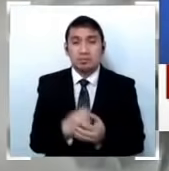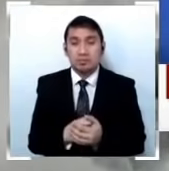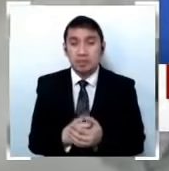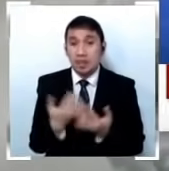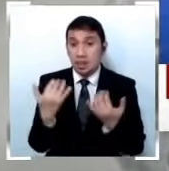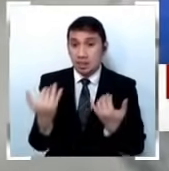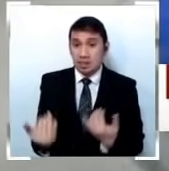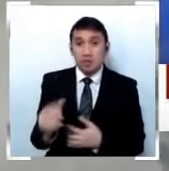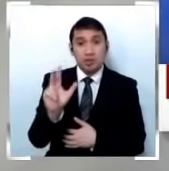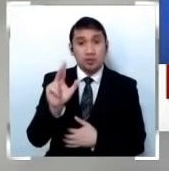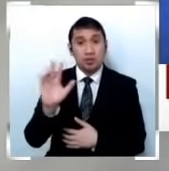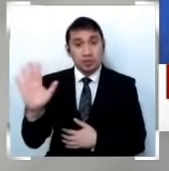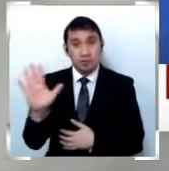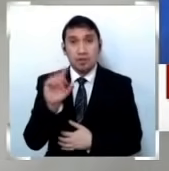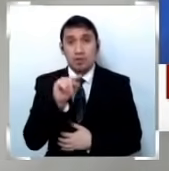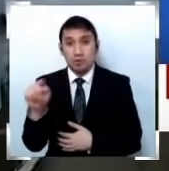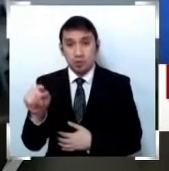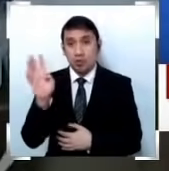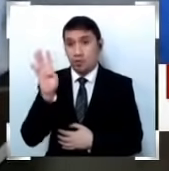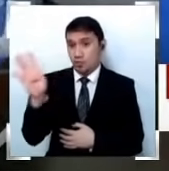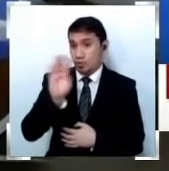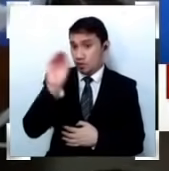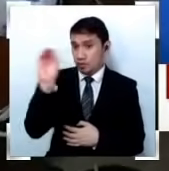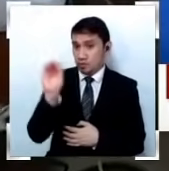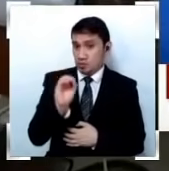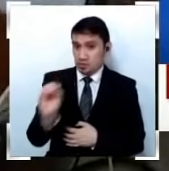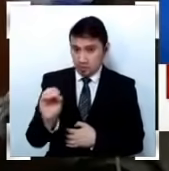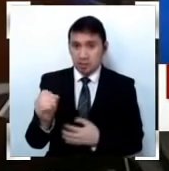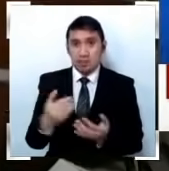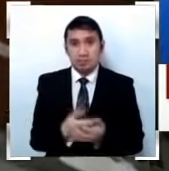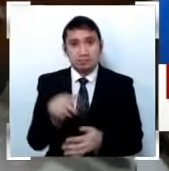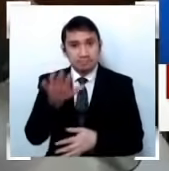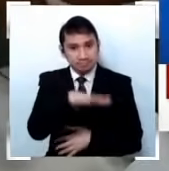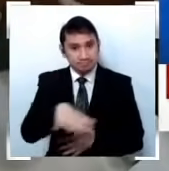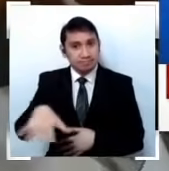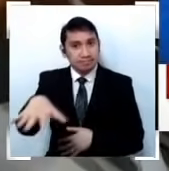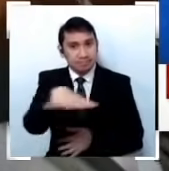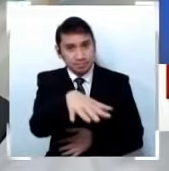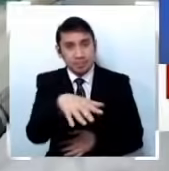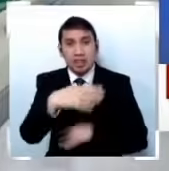to 40% of COVID cases among the COVID-dedicated deaths.